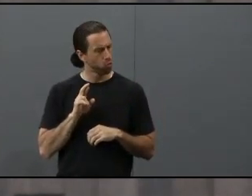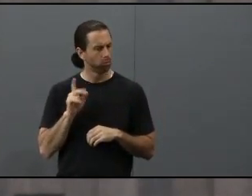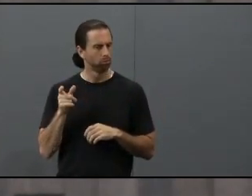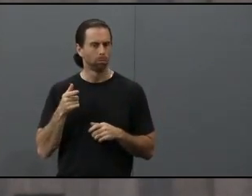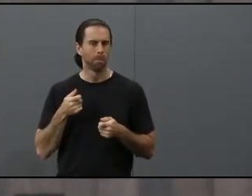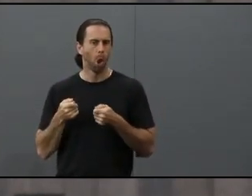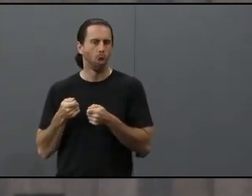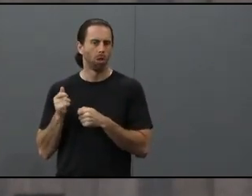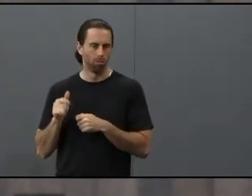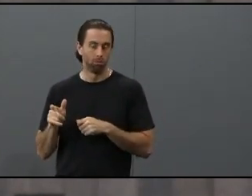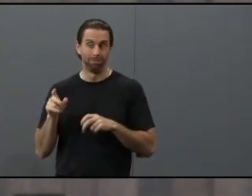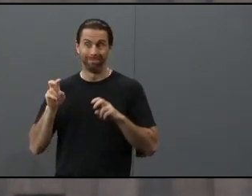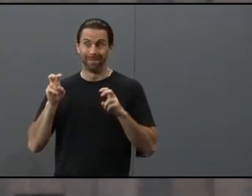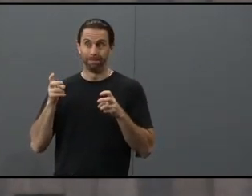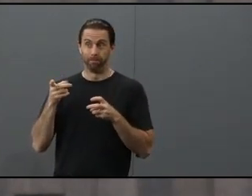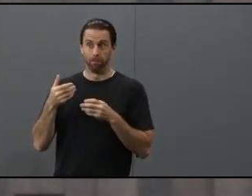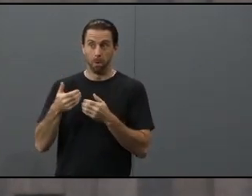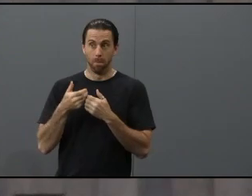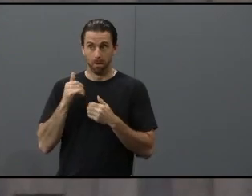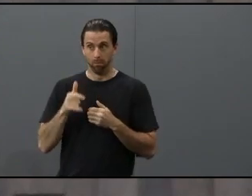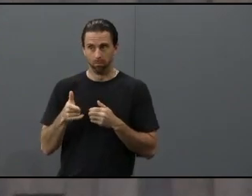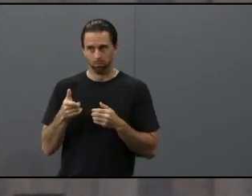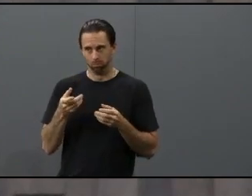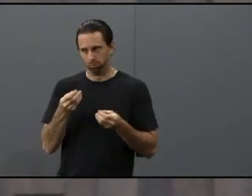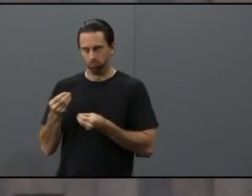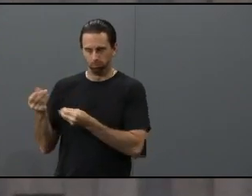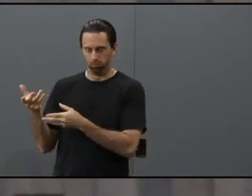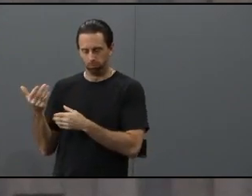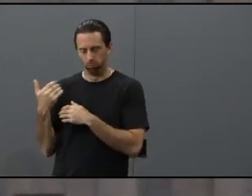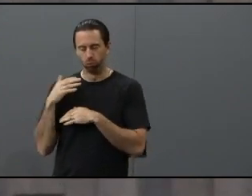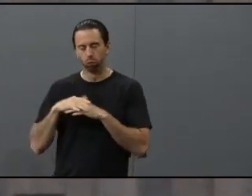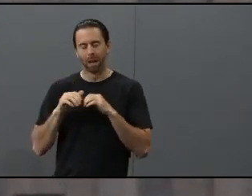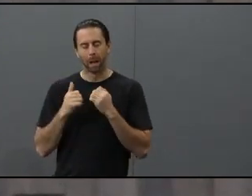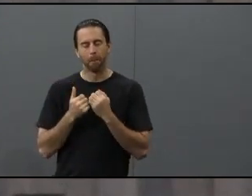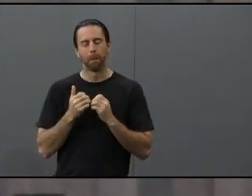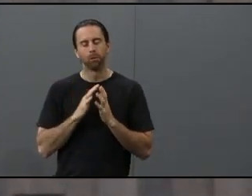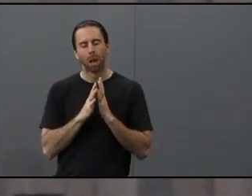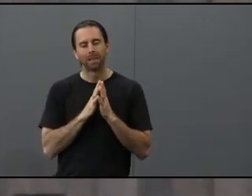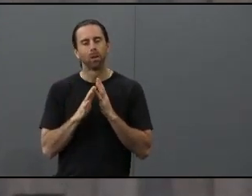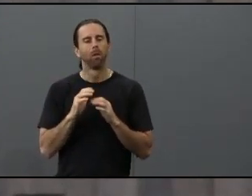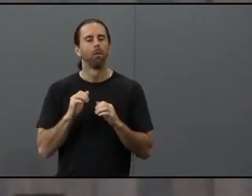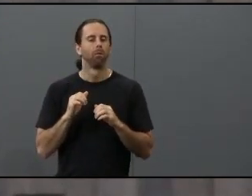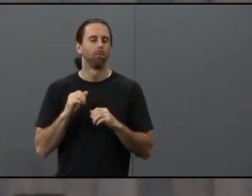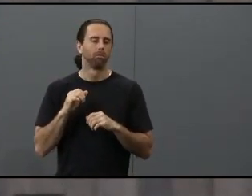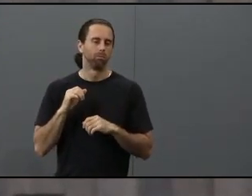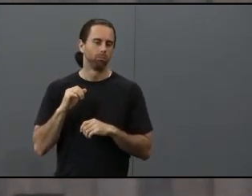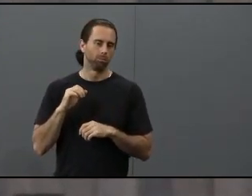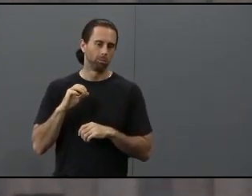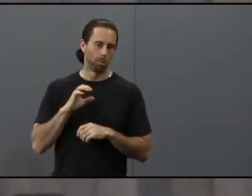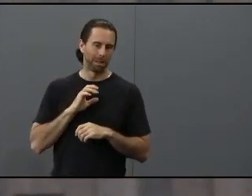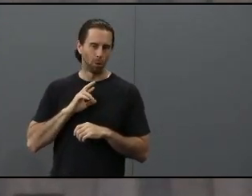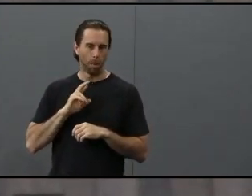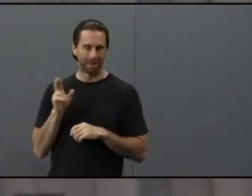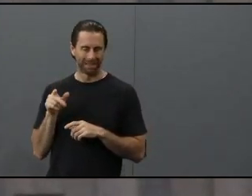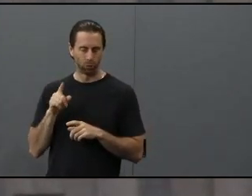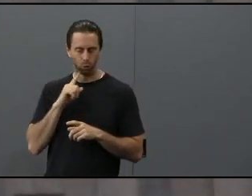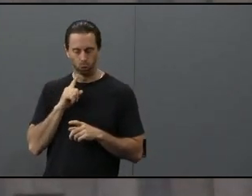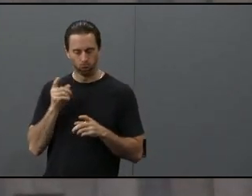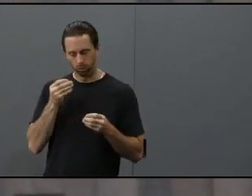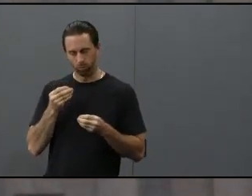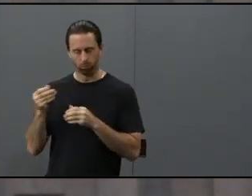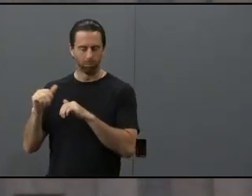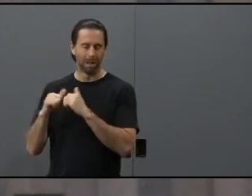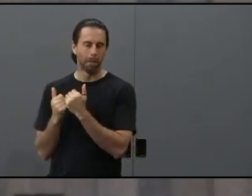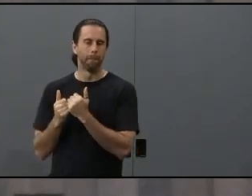exactement le type de demande puis de dossier qui traite avec l'équipe de circulation à la police de repentini c'est sûr que ça va être transmis à nos